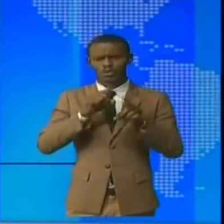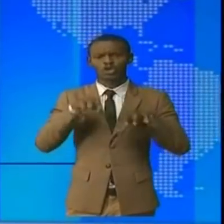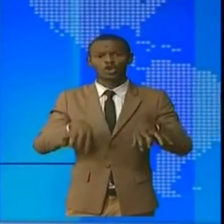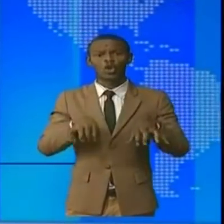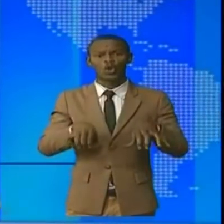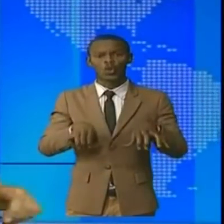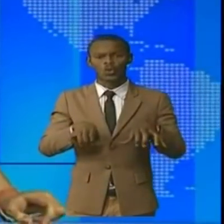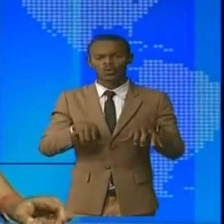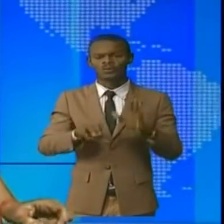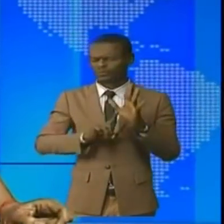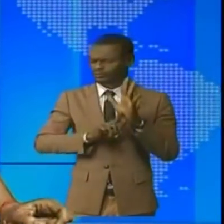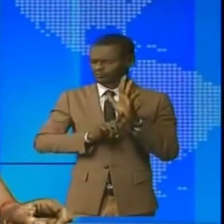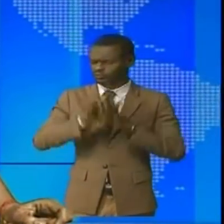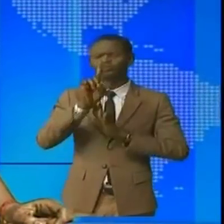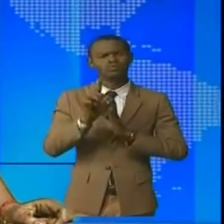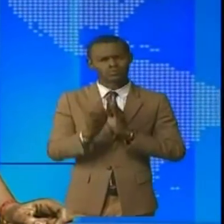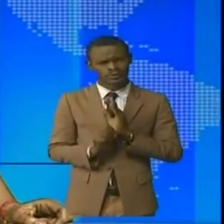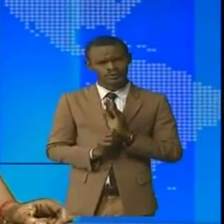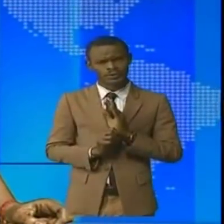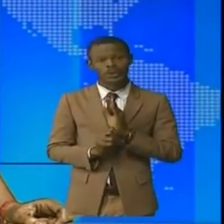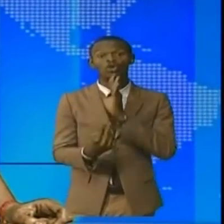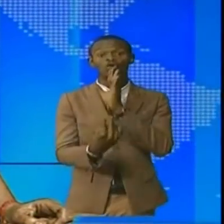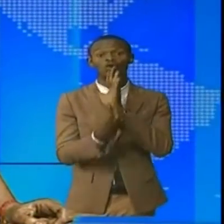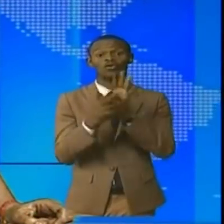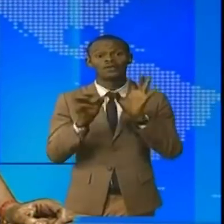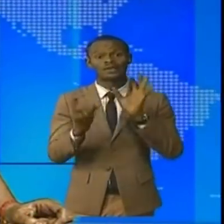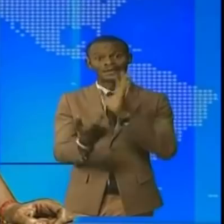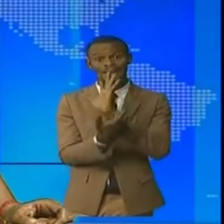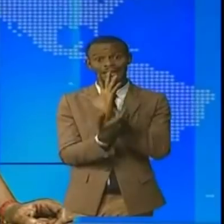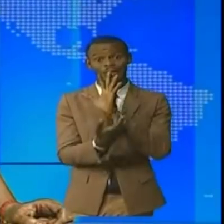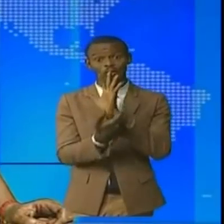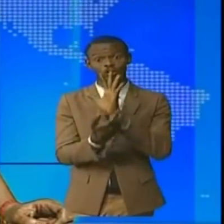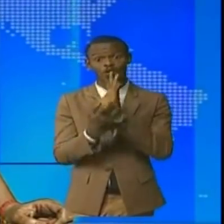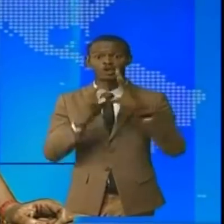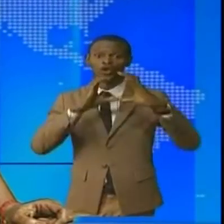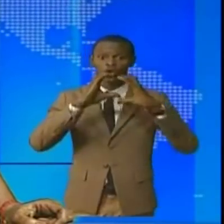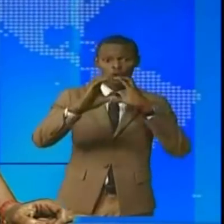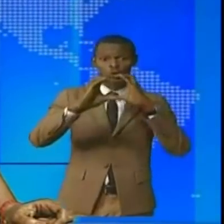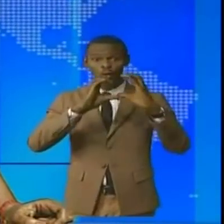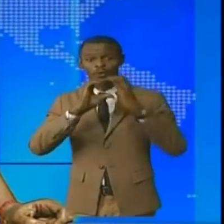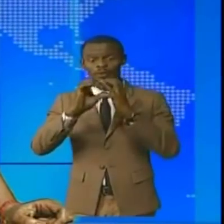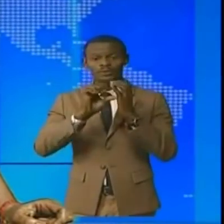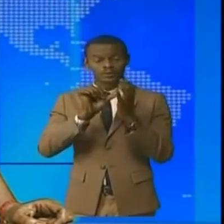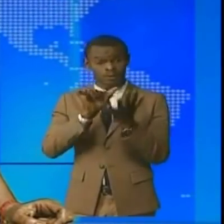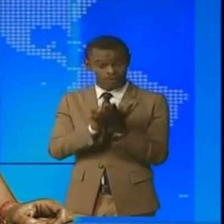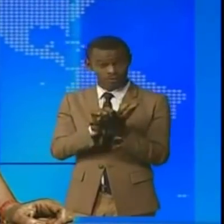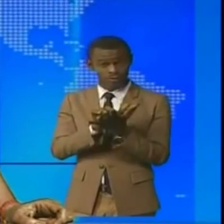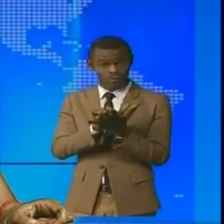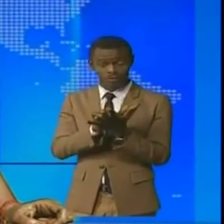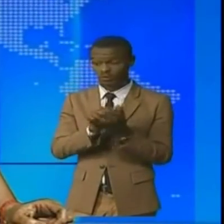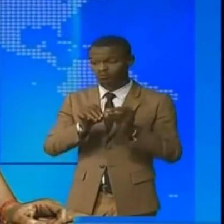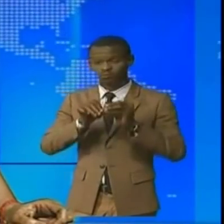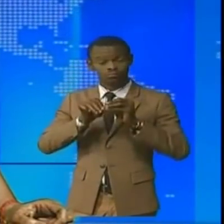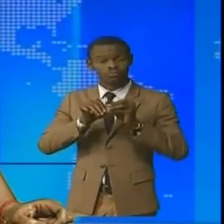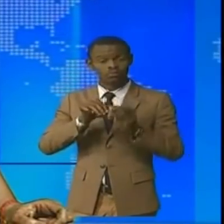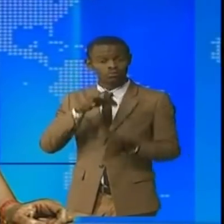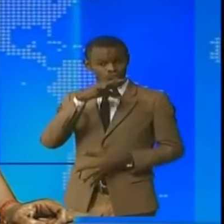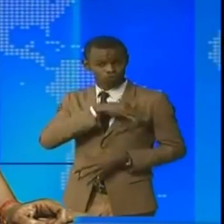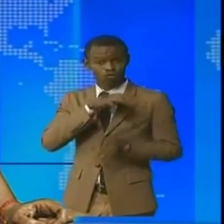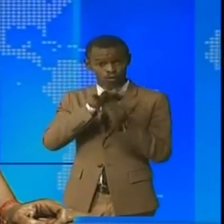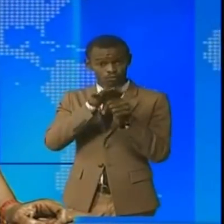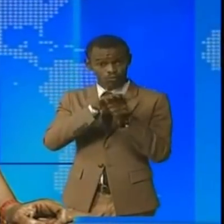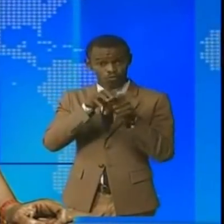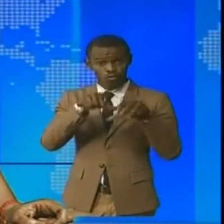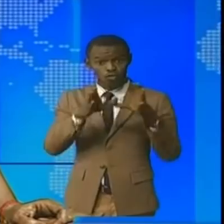domaine des nouvelles technologies, de l'information et de la communication qui touchent la vie des milliards de personnes. La SNEL-SA vient d'organiser une session